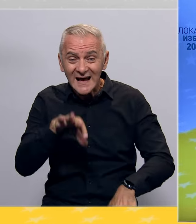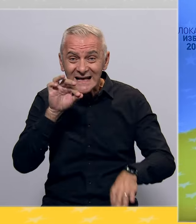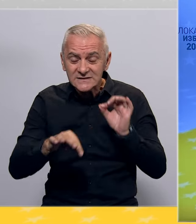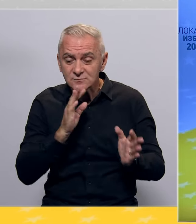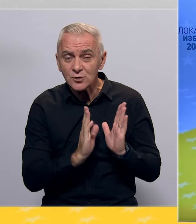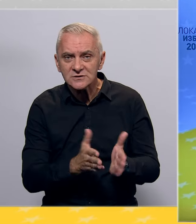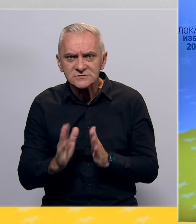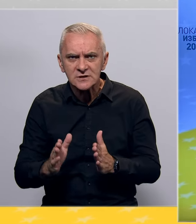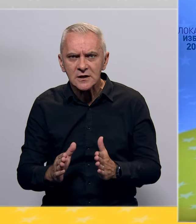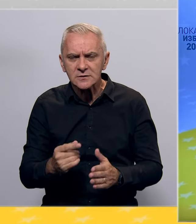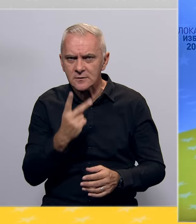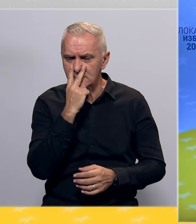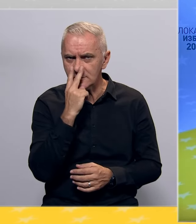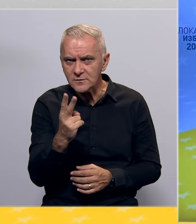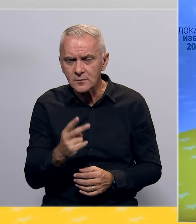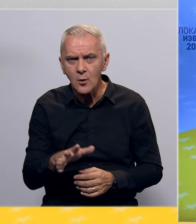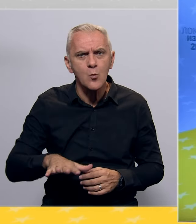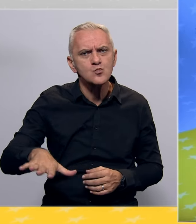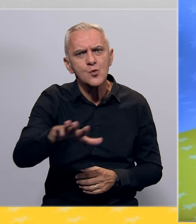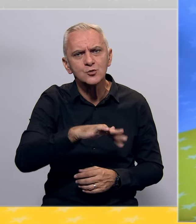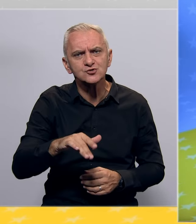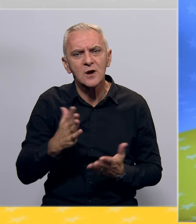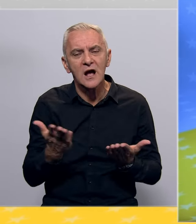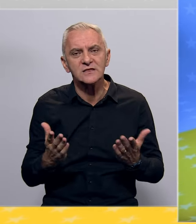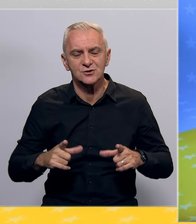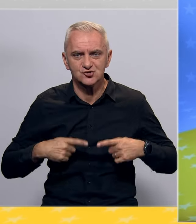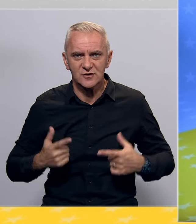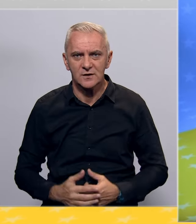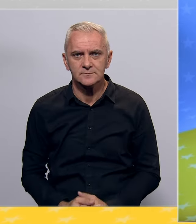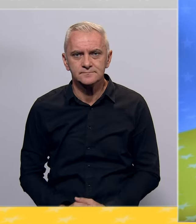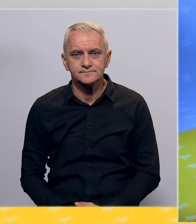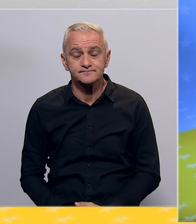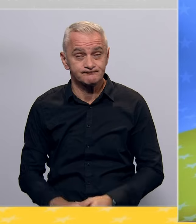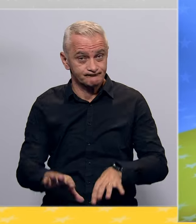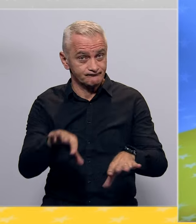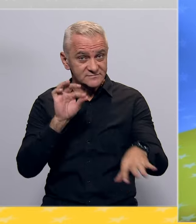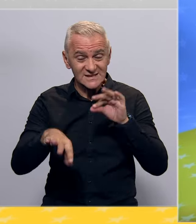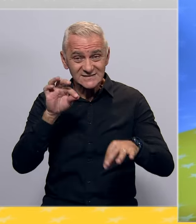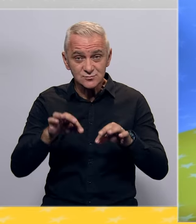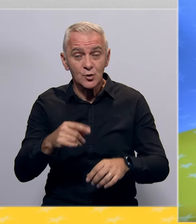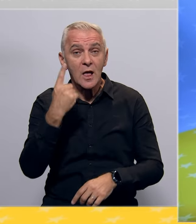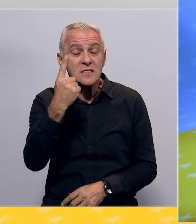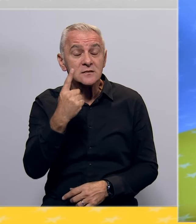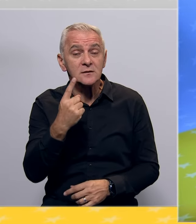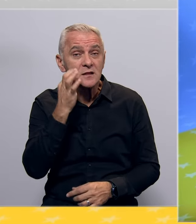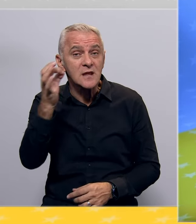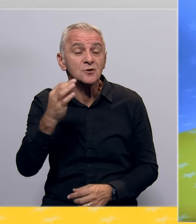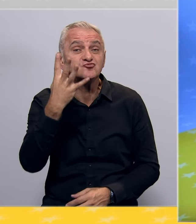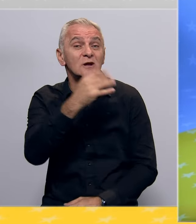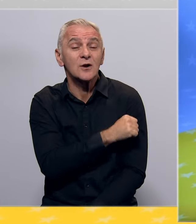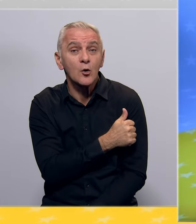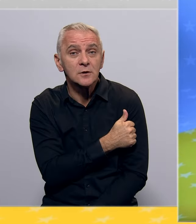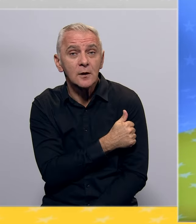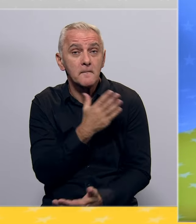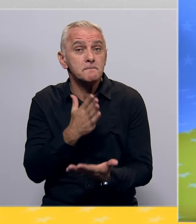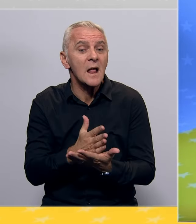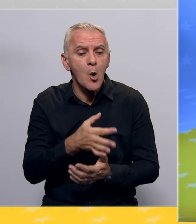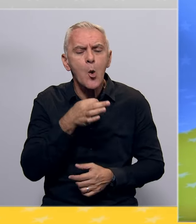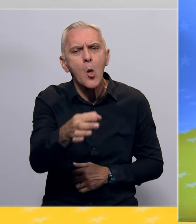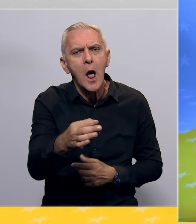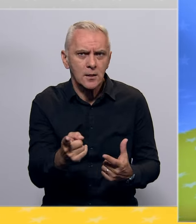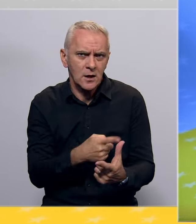se etablirati u područjima gdje oni žive. Izbori su jedini dan u 4 godine, bili oni